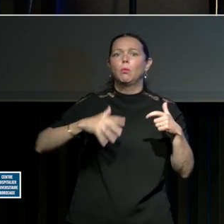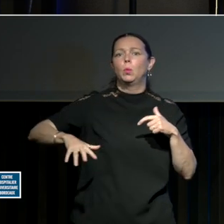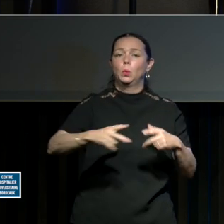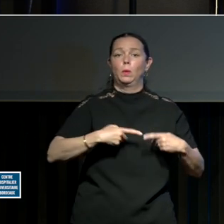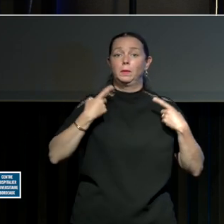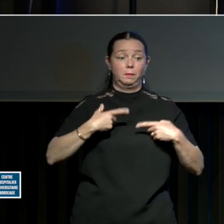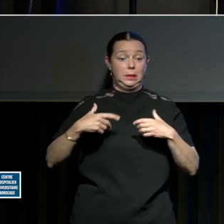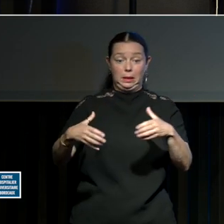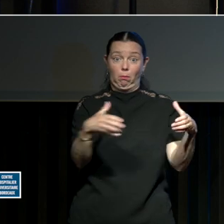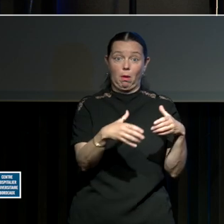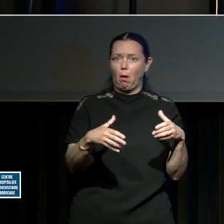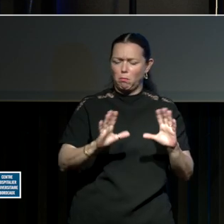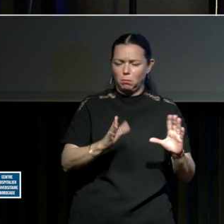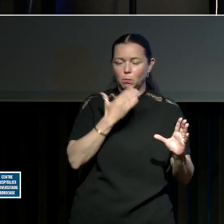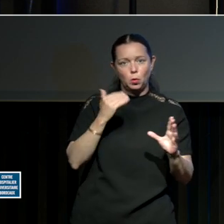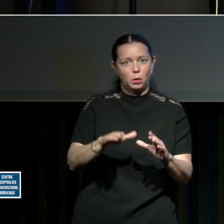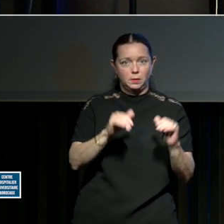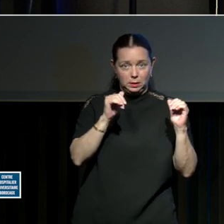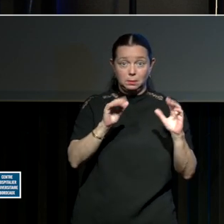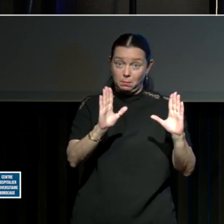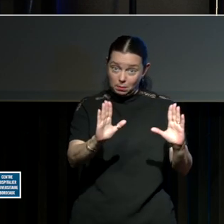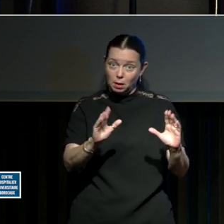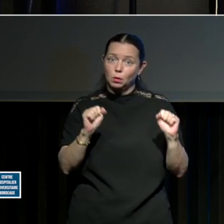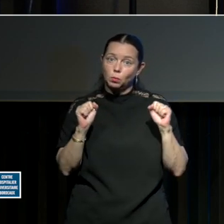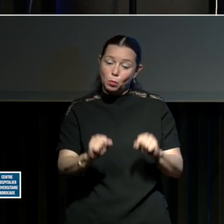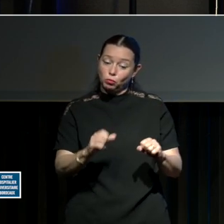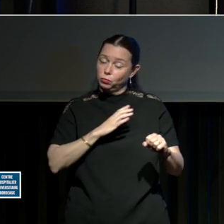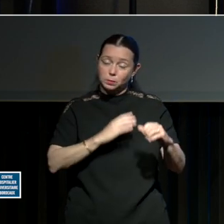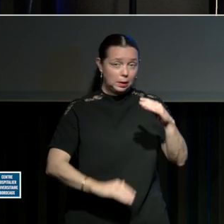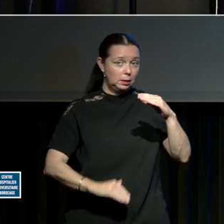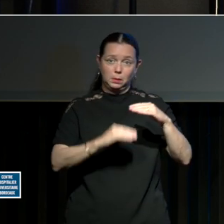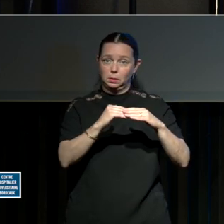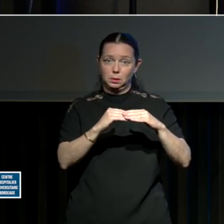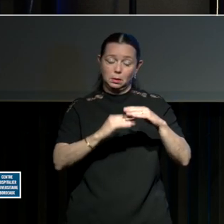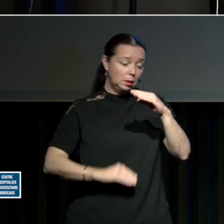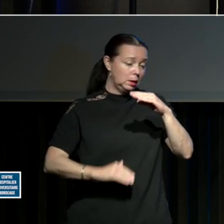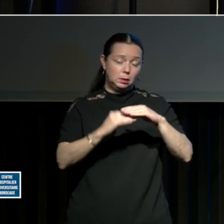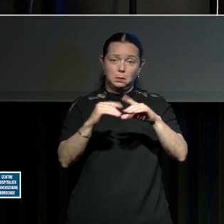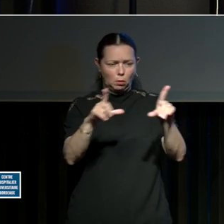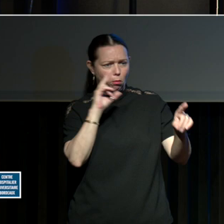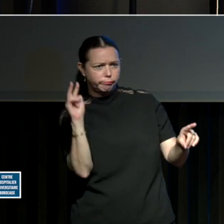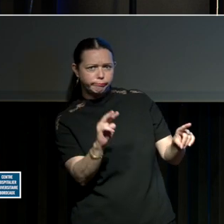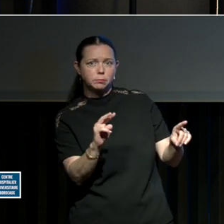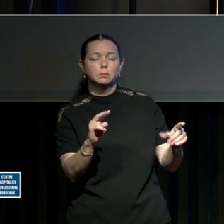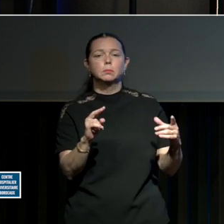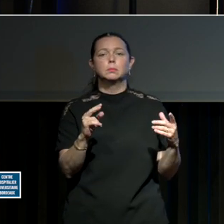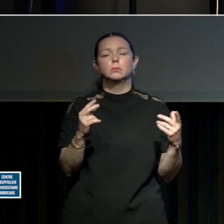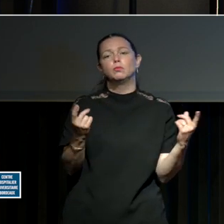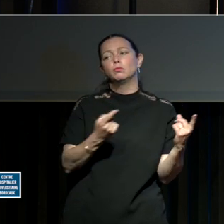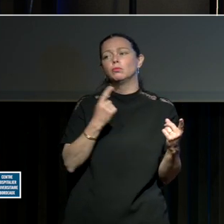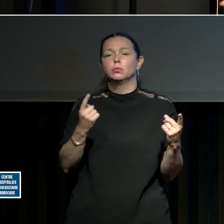de vie communes et collectifs, et de fixer des limites d'utilisation des écrans en privilégiant